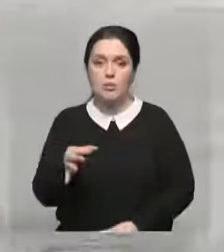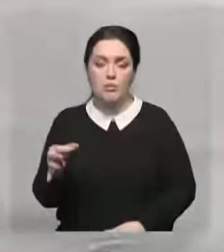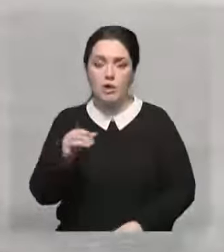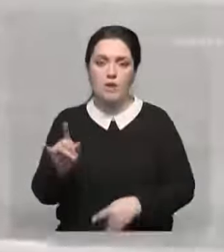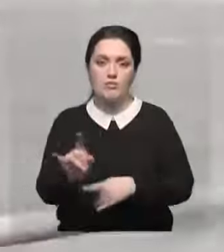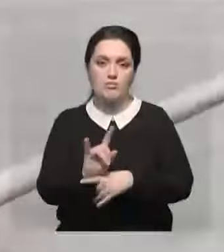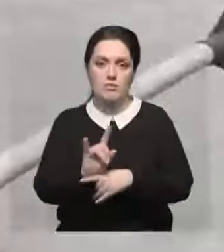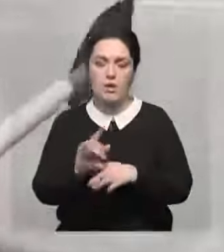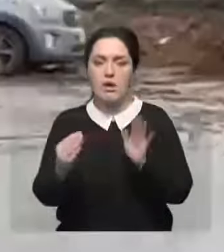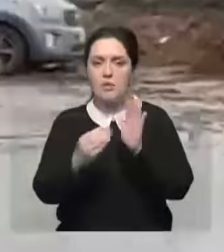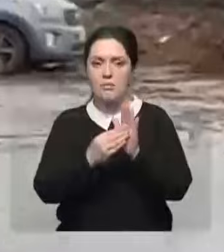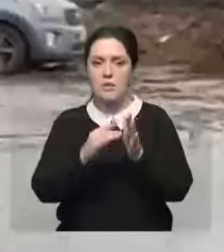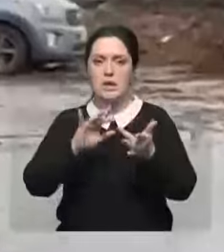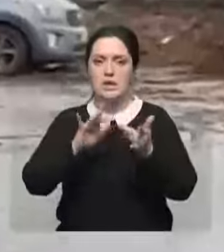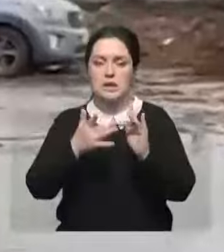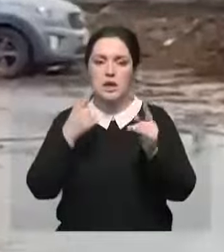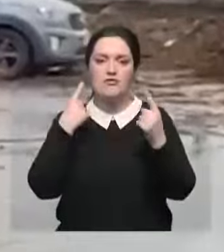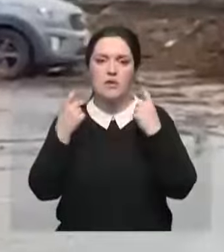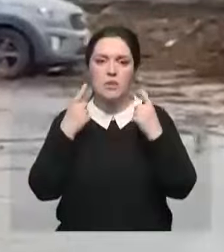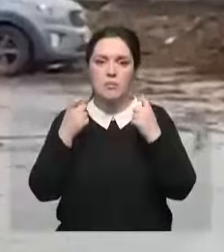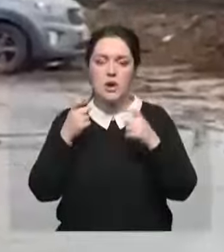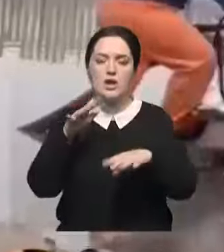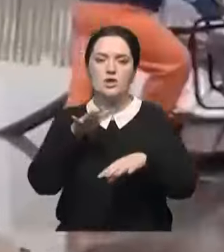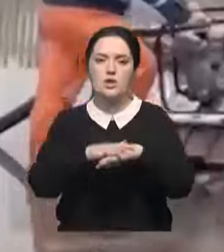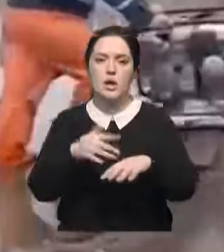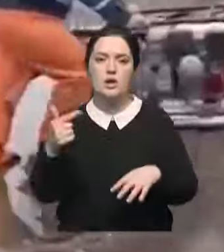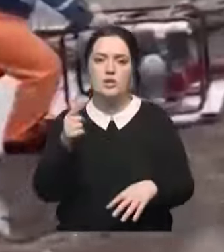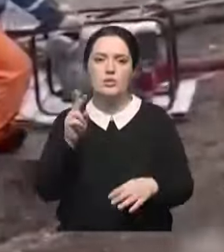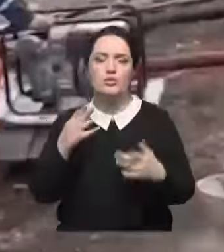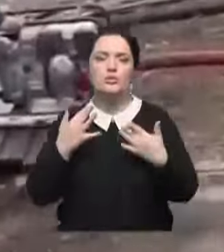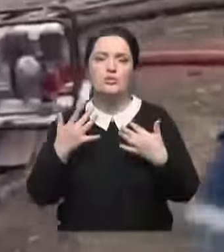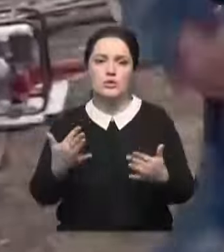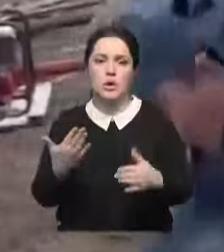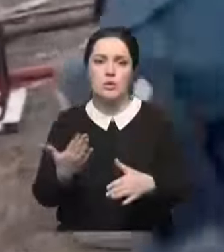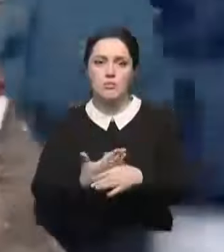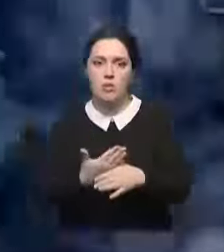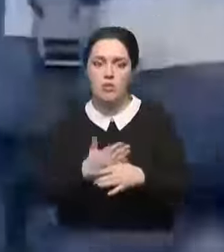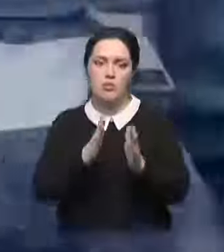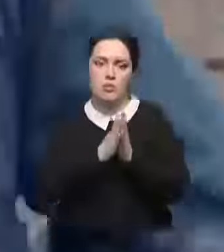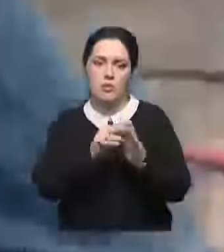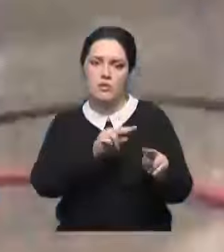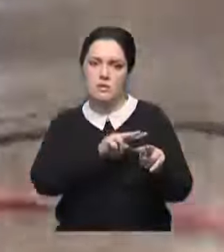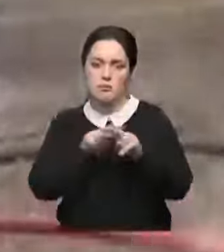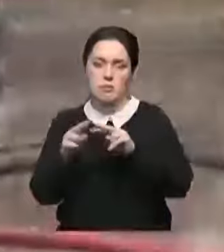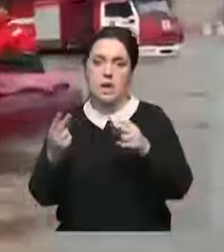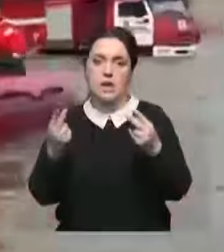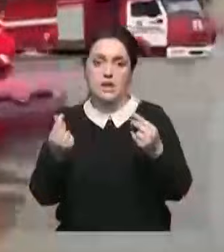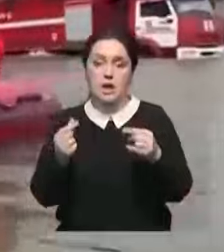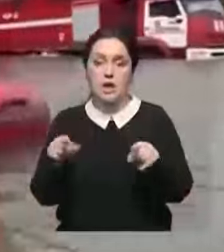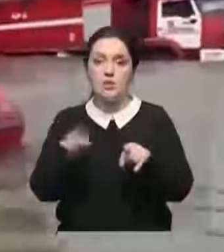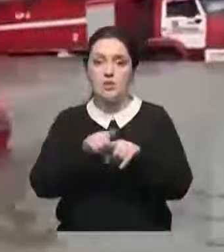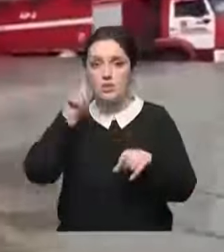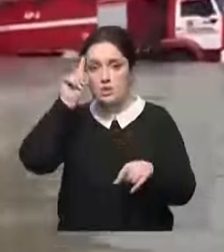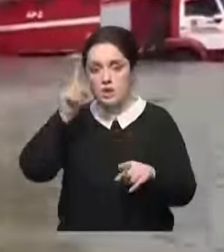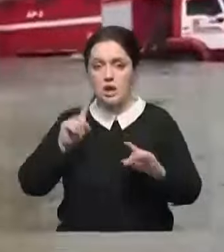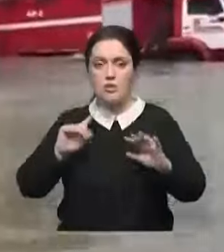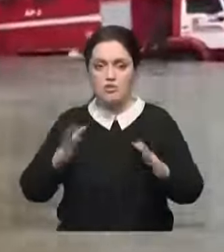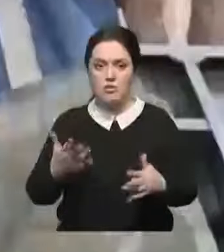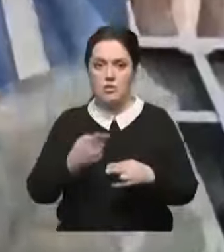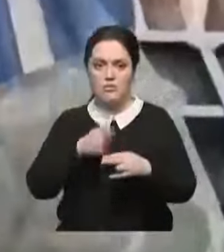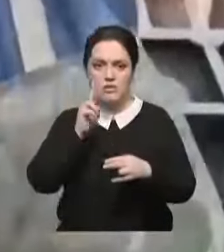аферисты размещают в интернете информацию о счетах граждан, якобы нуждающихся в помощи, и просят перевести деньги. Также известно и о случаях